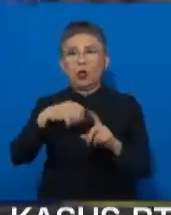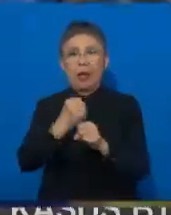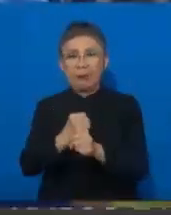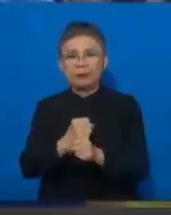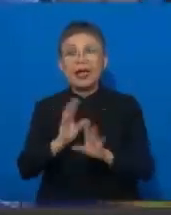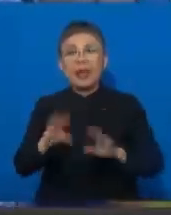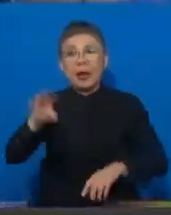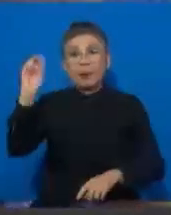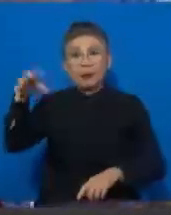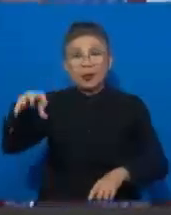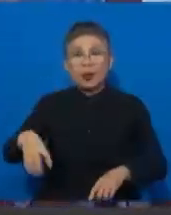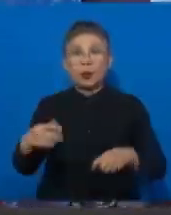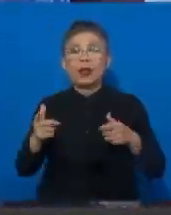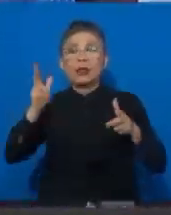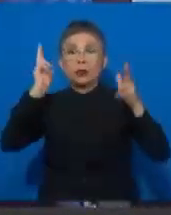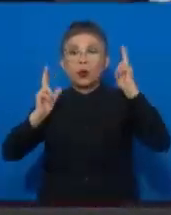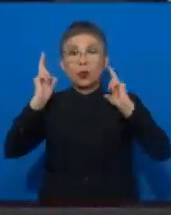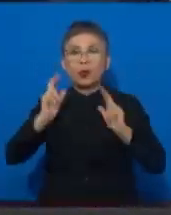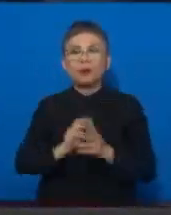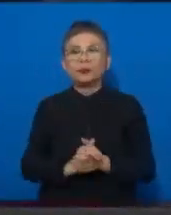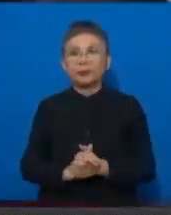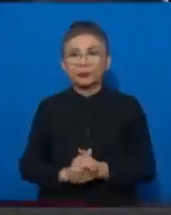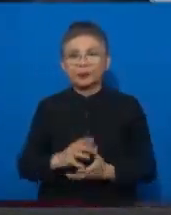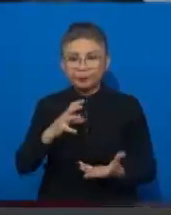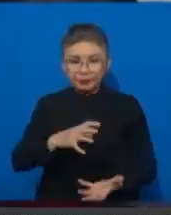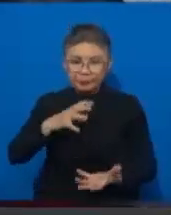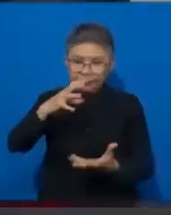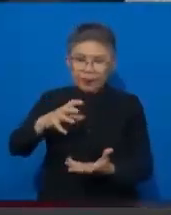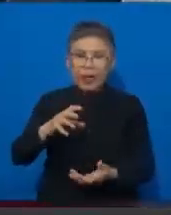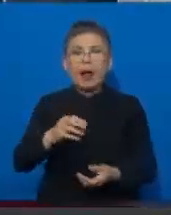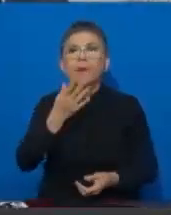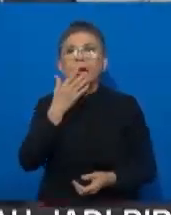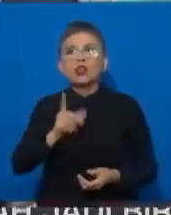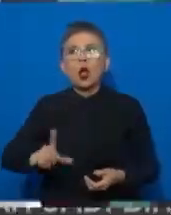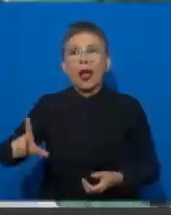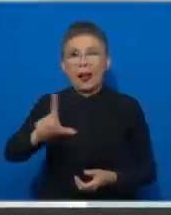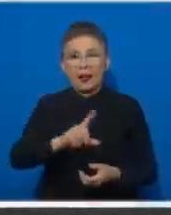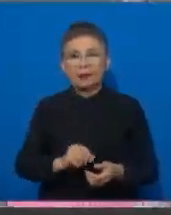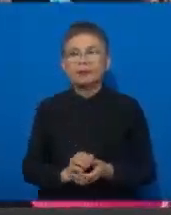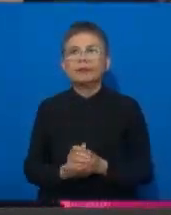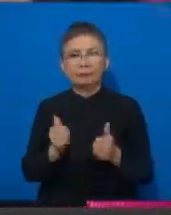menyiapkan 3 ton beras stabilisasi pasokan dan harga pangan serta beras lokal untuk warga.